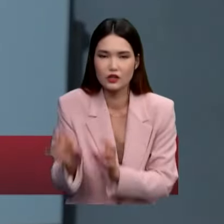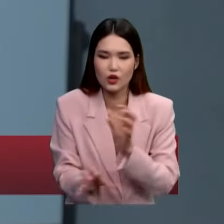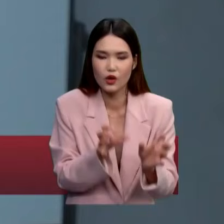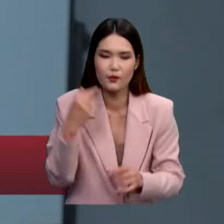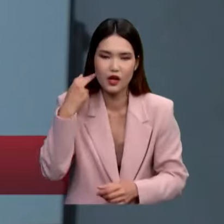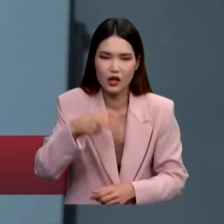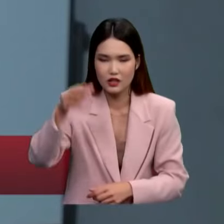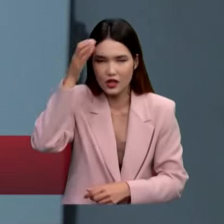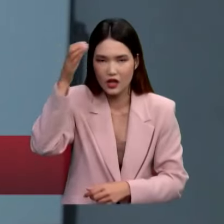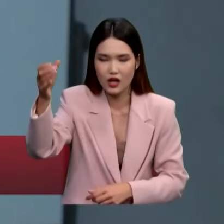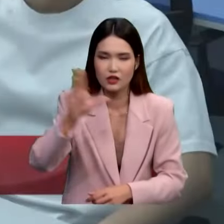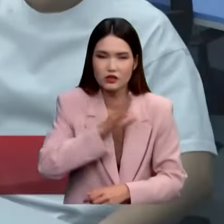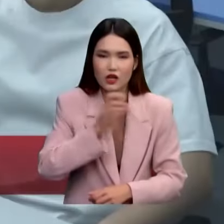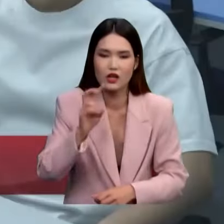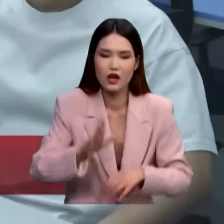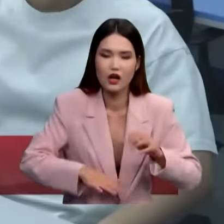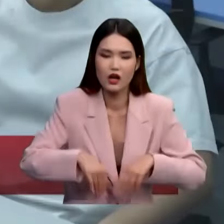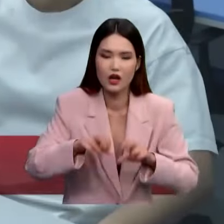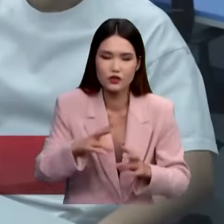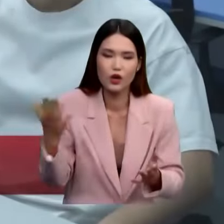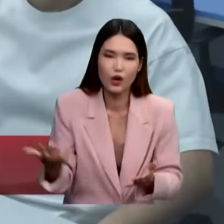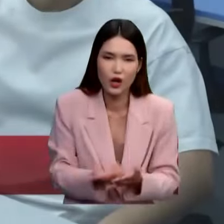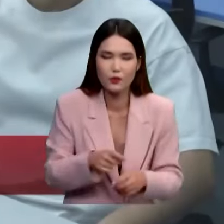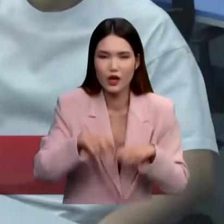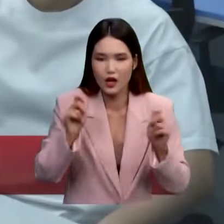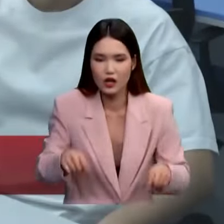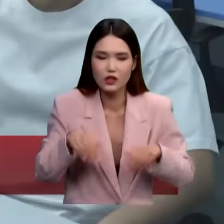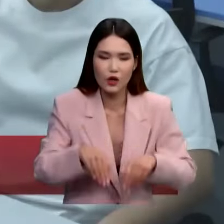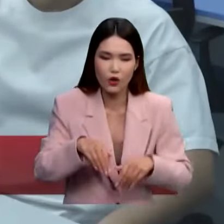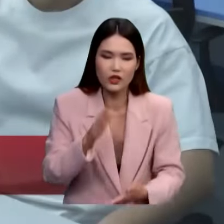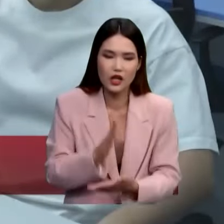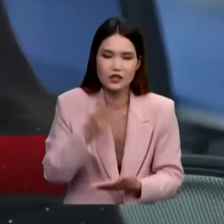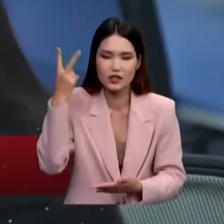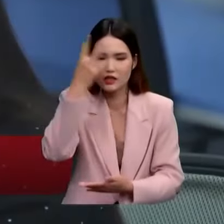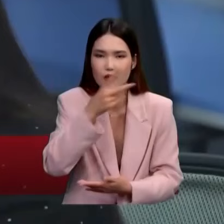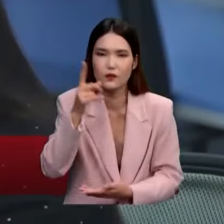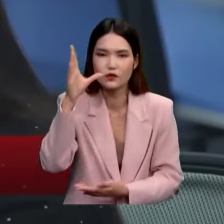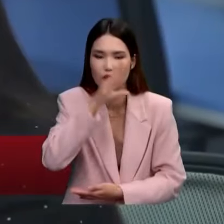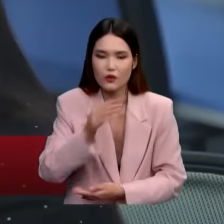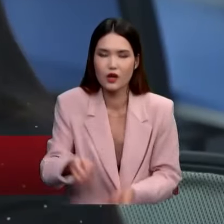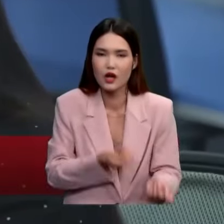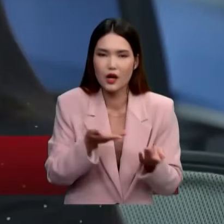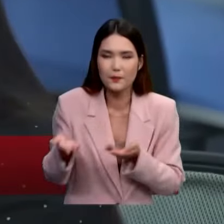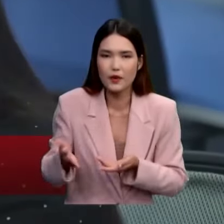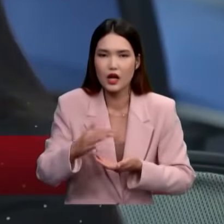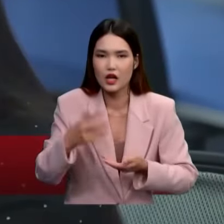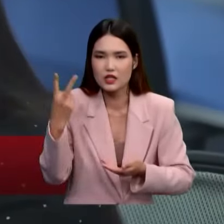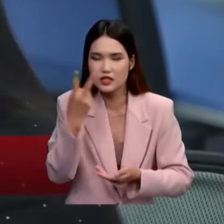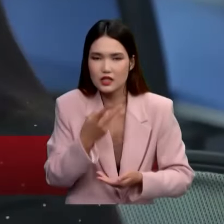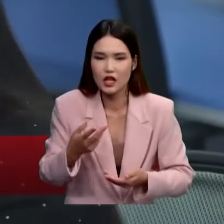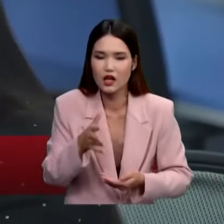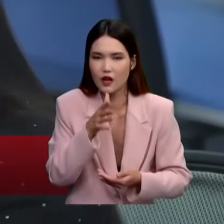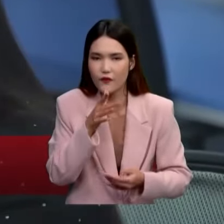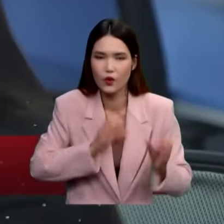качества образования. Когда новую специальность все же удается открыть, то у колледжа есть 2 года, чтобы привлечь студентов. Если за это время не